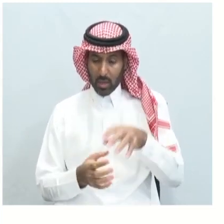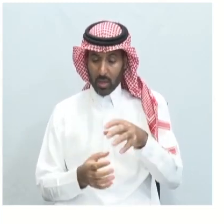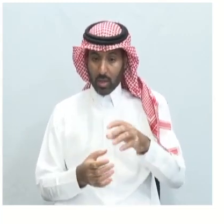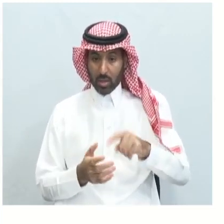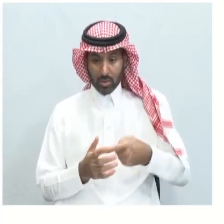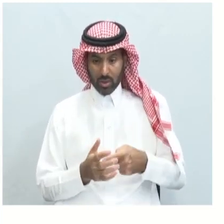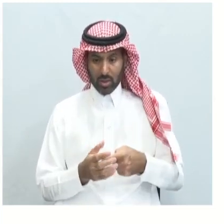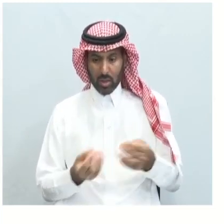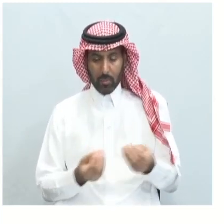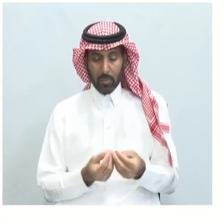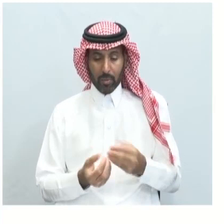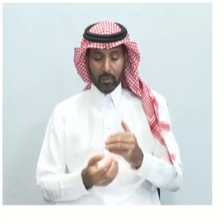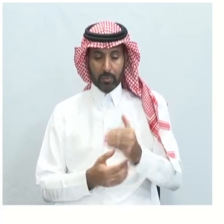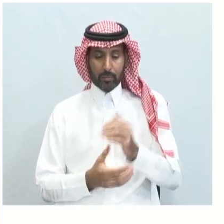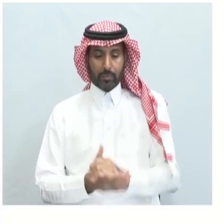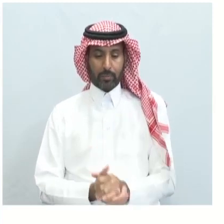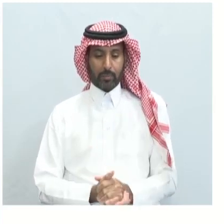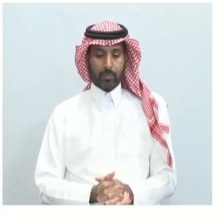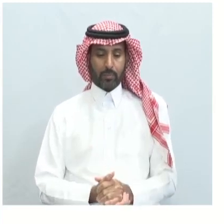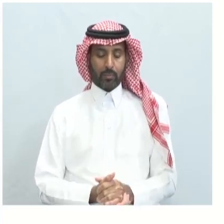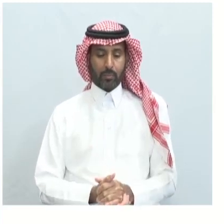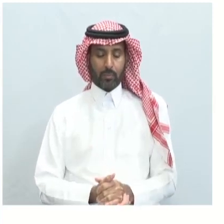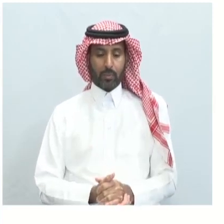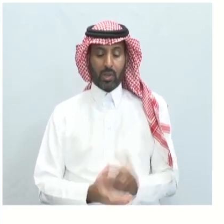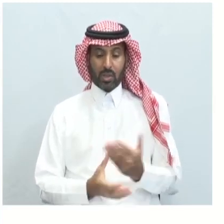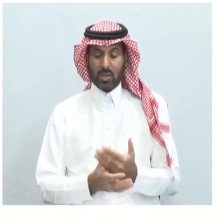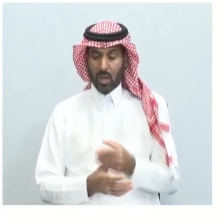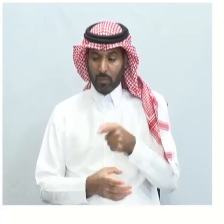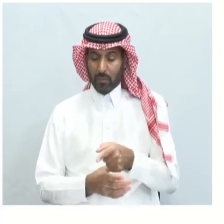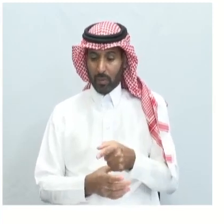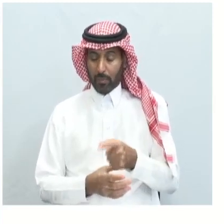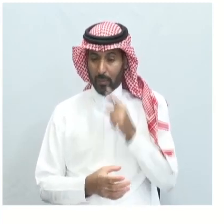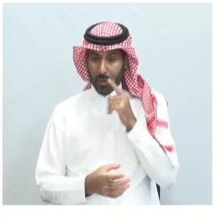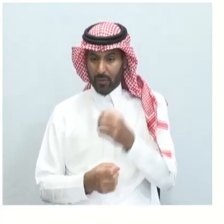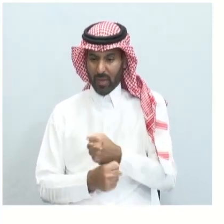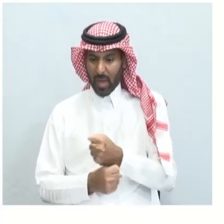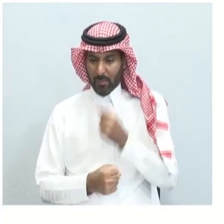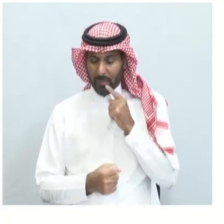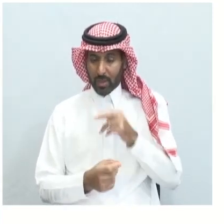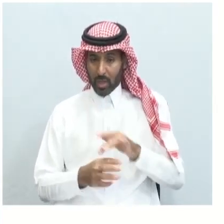التقنيات مع بعضها البعض وقد يؤدي ذلك الى ثغرات في الامن